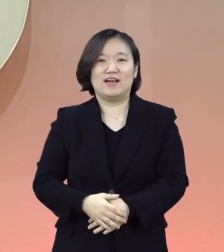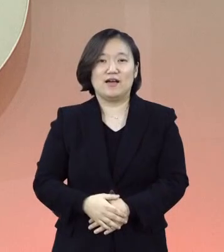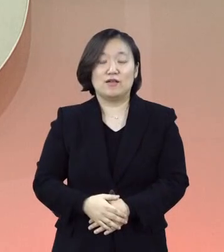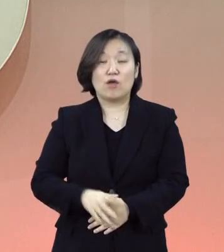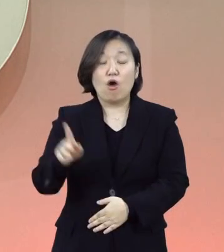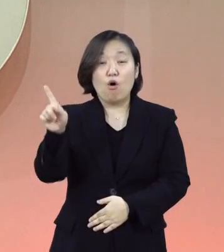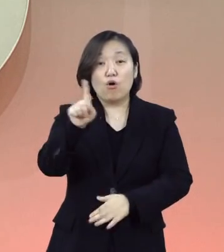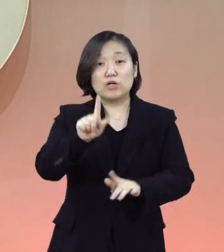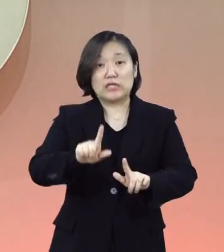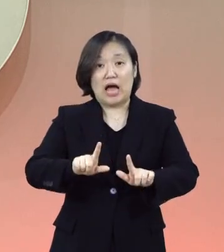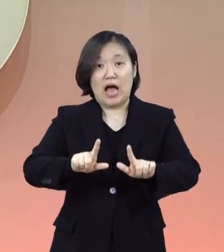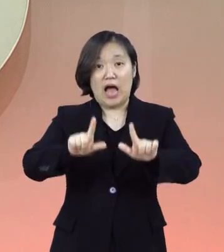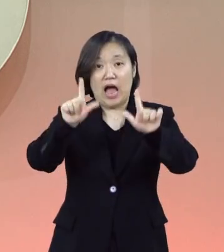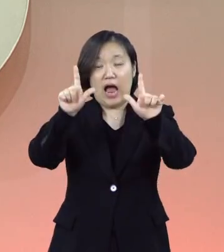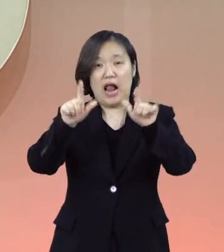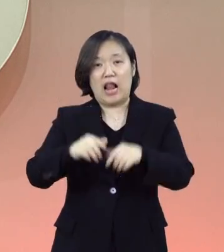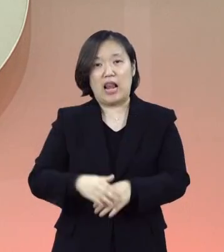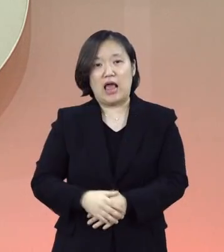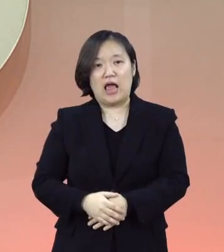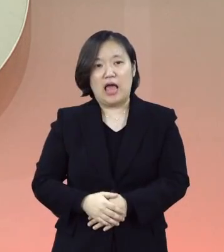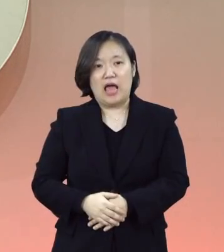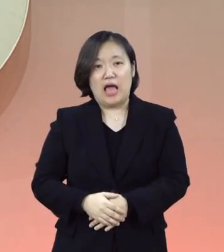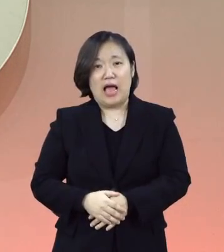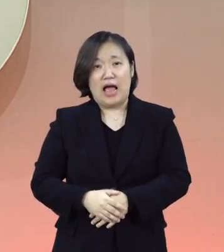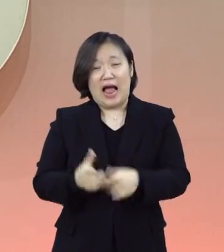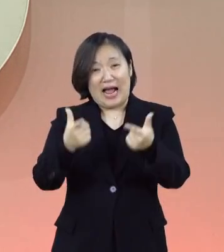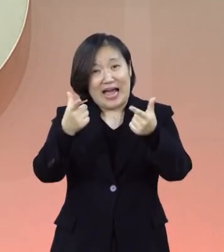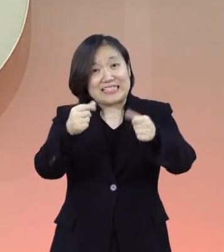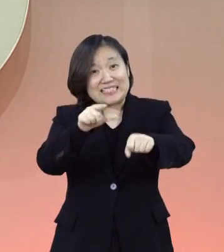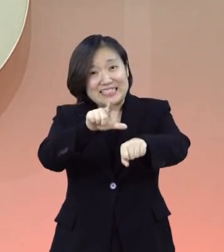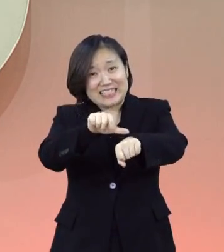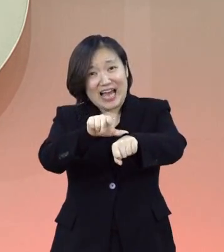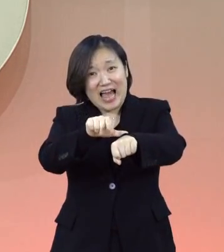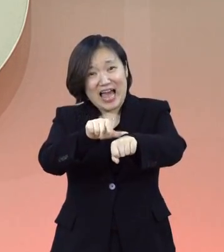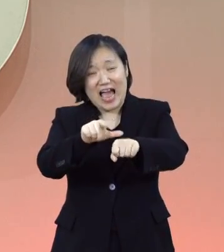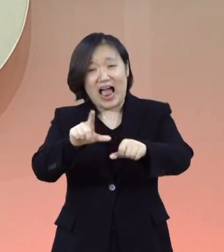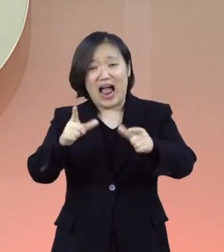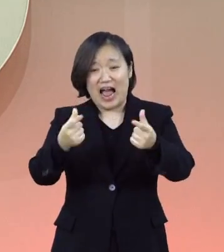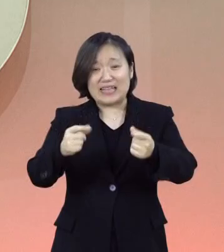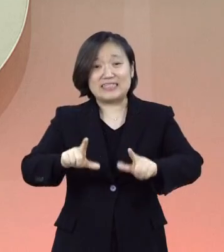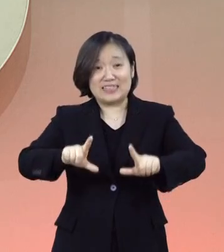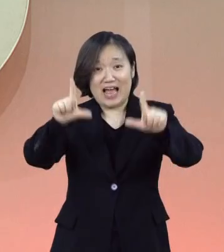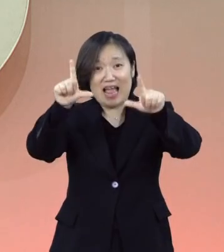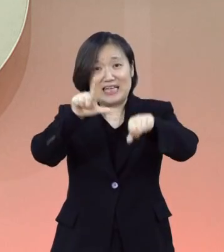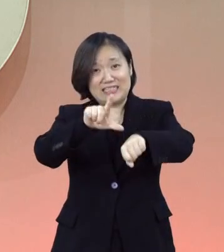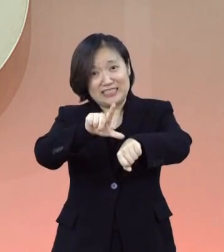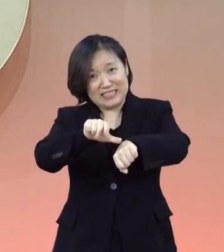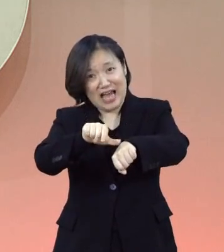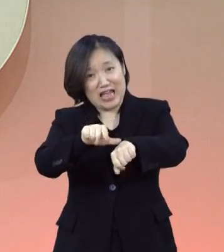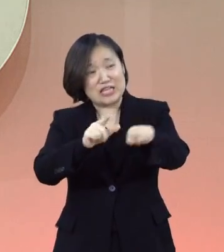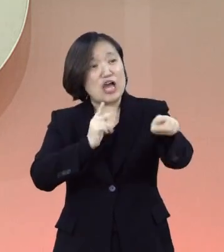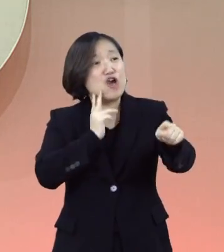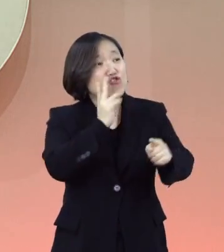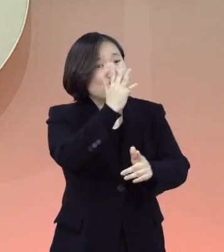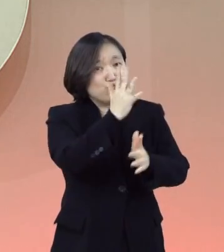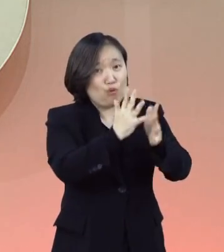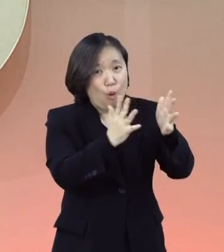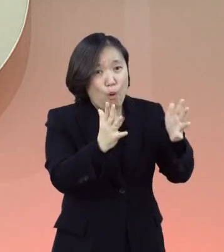그런데 어느 날 한날 한시에 그 숲속에서 존경받던 그